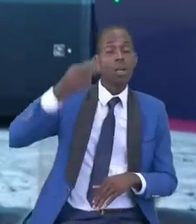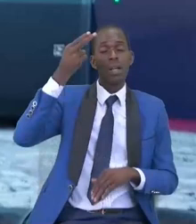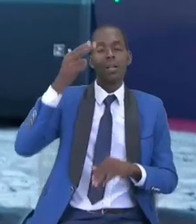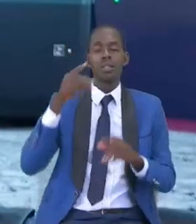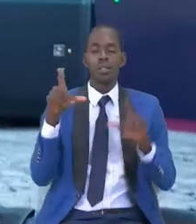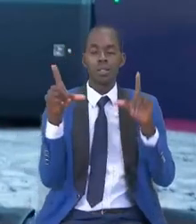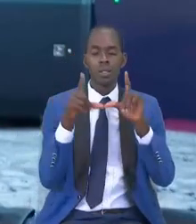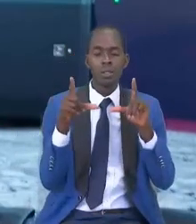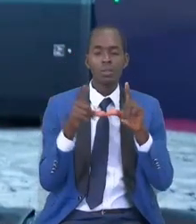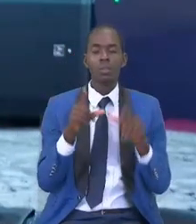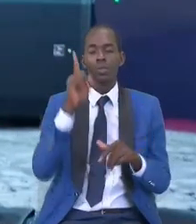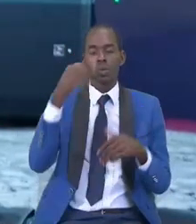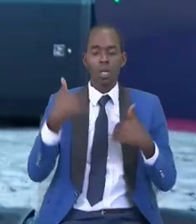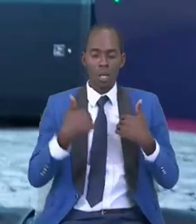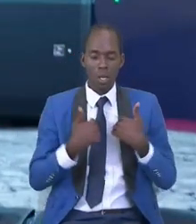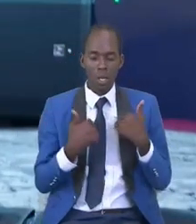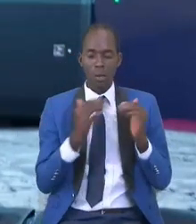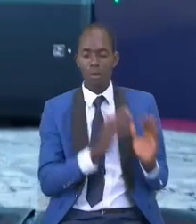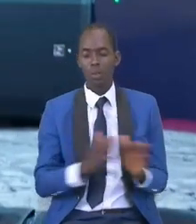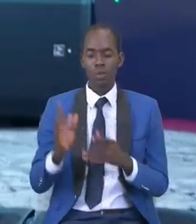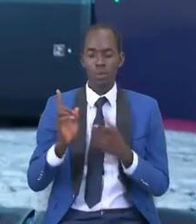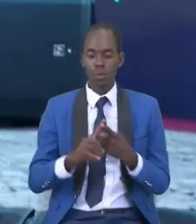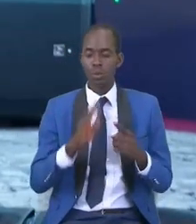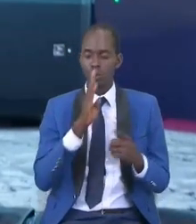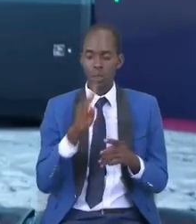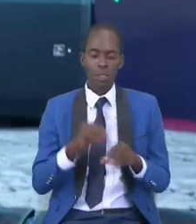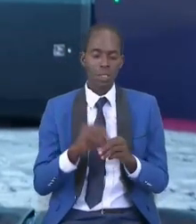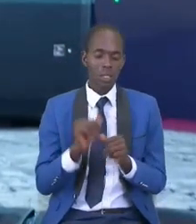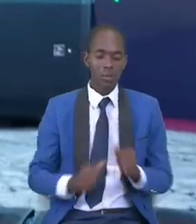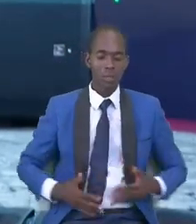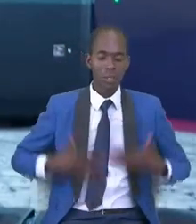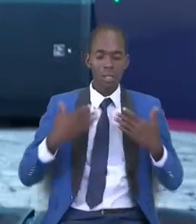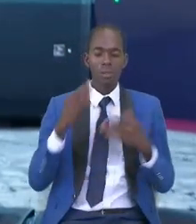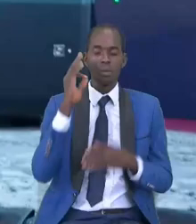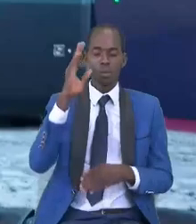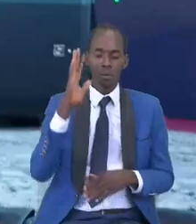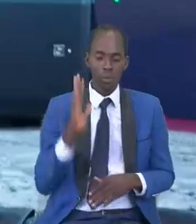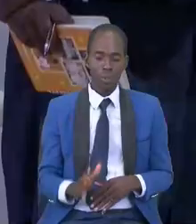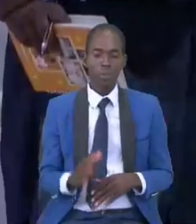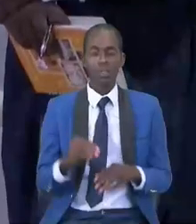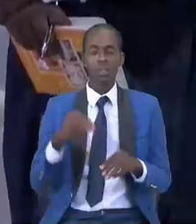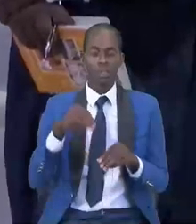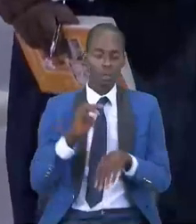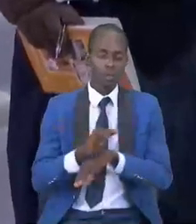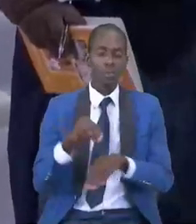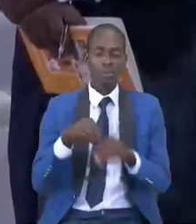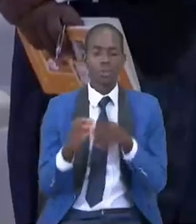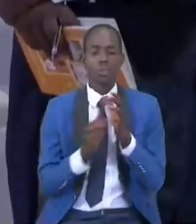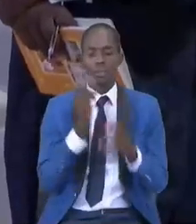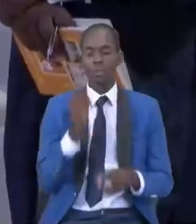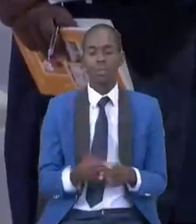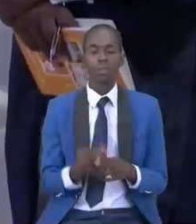au maximum établi pour chaque vie, pour chaque ministre, chaque ministère au nom